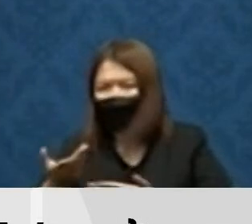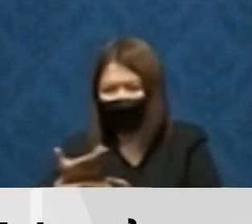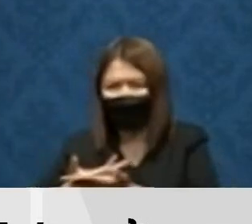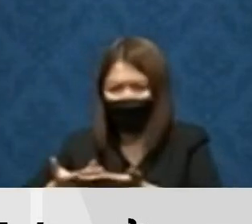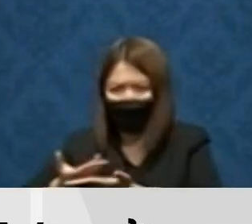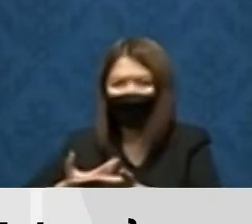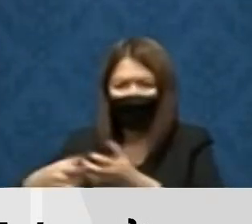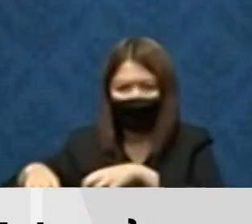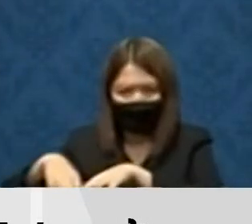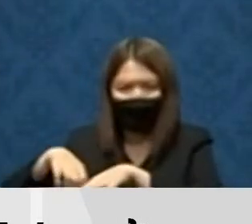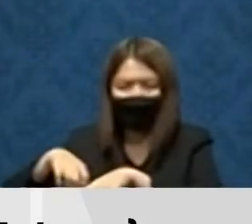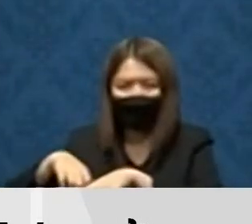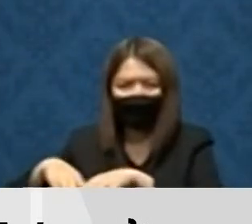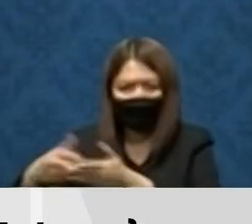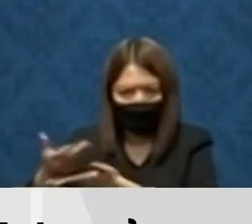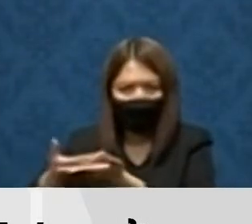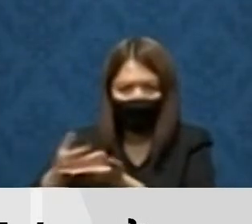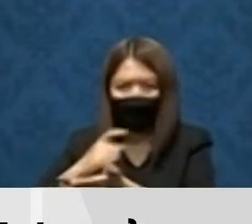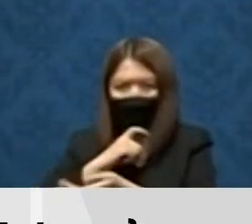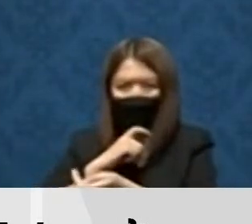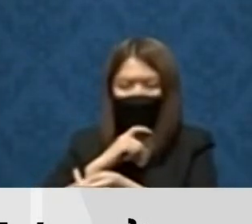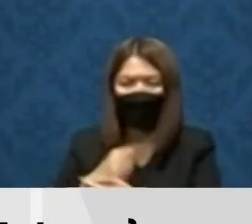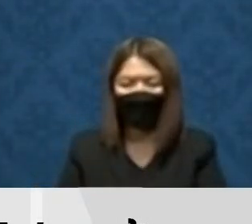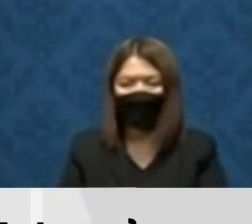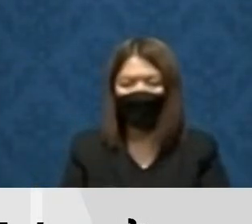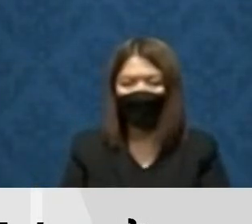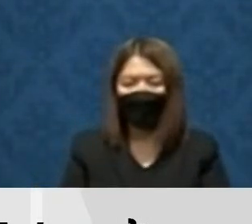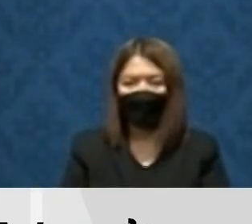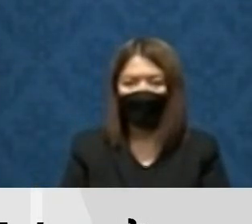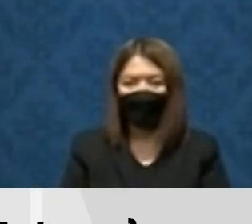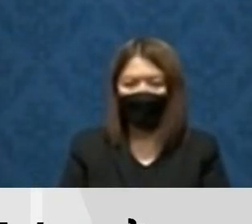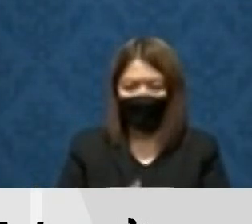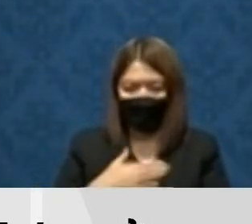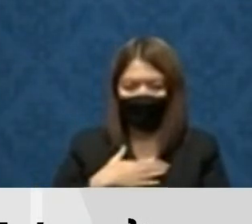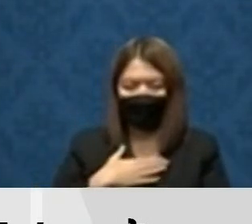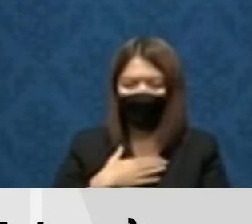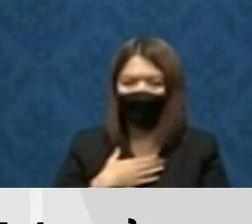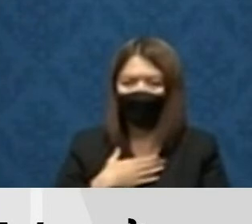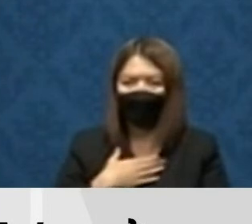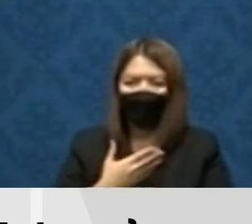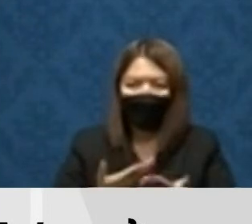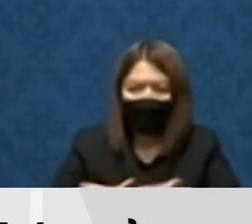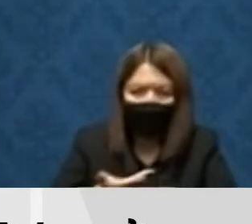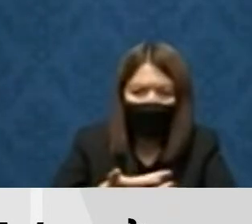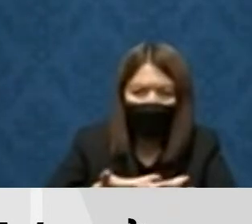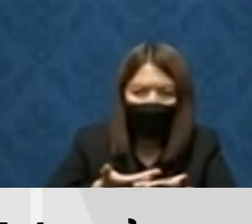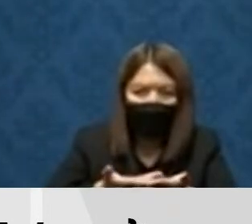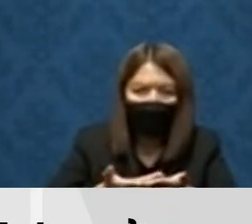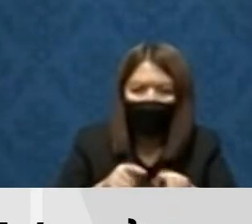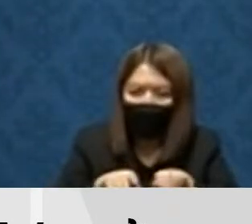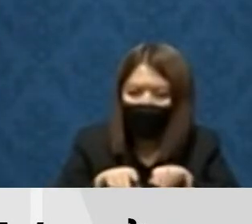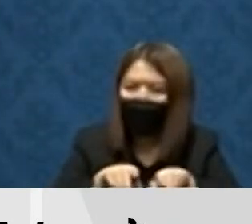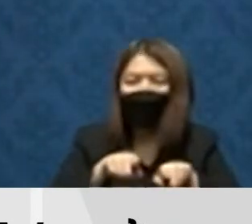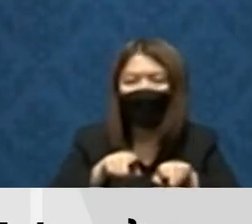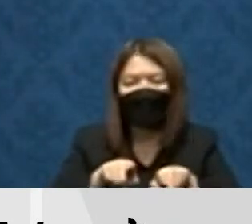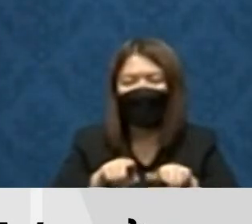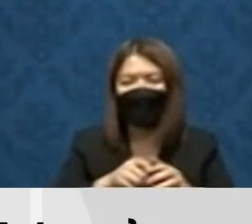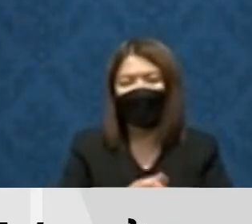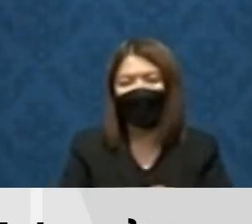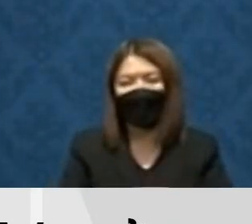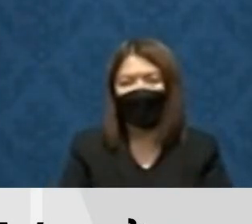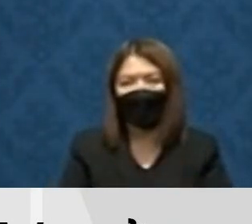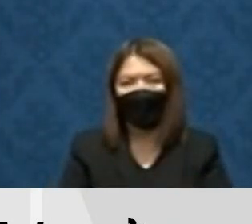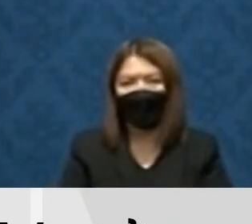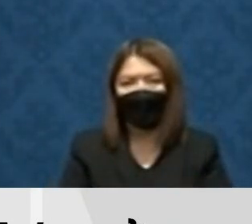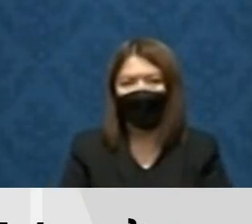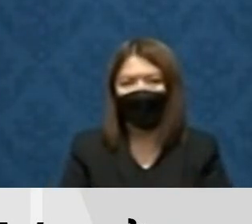วกันเลยผมงงอ้าวประธานไม่เห็นด้วยเหรอก็ทั้งสองท่านเนี่ยนะครับเห็นว่าไม่ควรอนุญาตให้เสนอยติฮะเพราะเป็นการอภิปรายและกระทบบุค